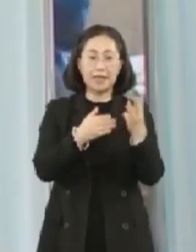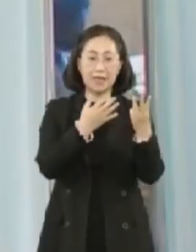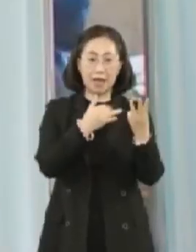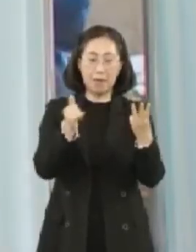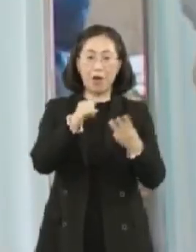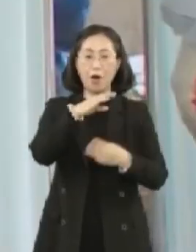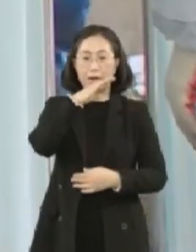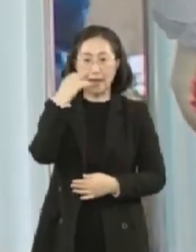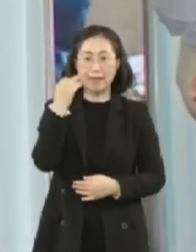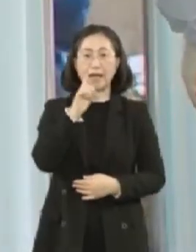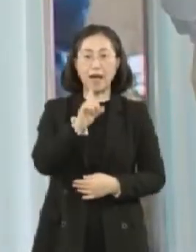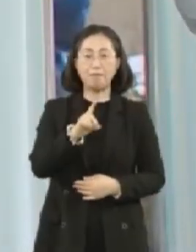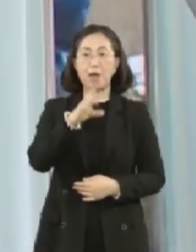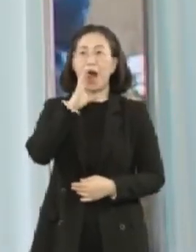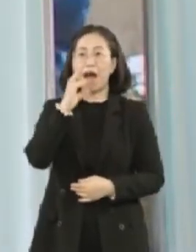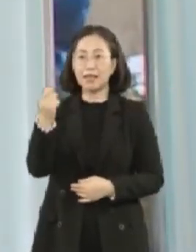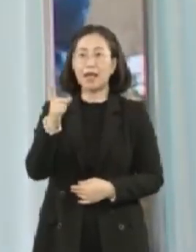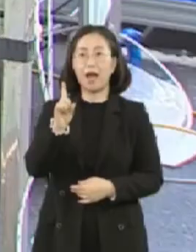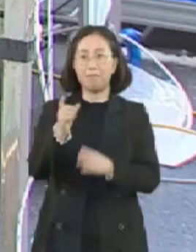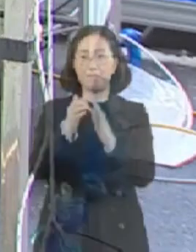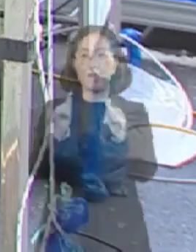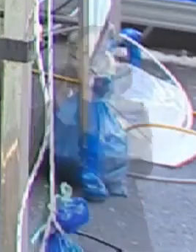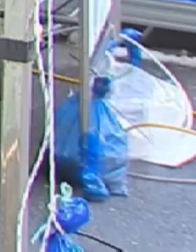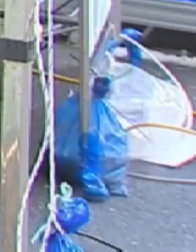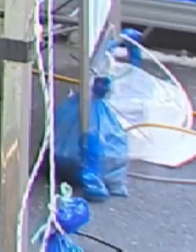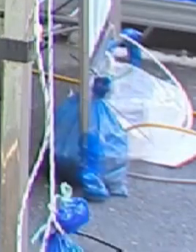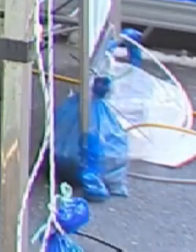예산과 아산에서 각각 1명이 감염 됐습니다